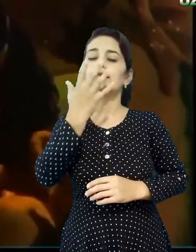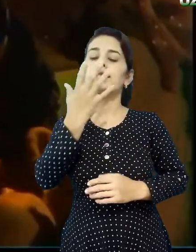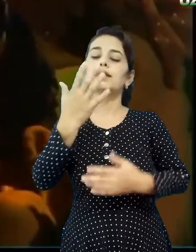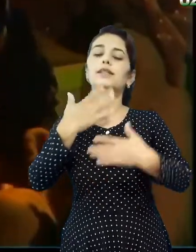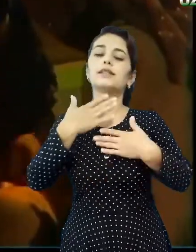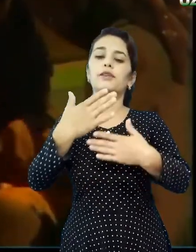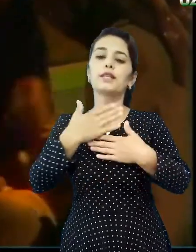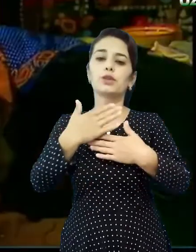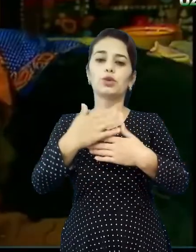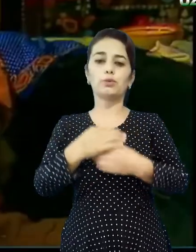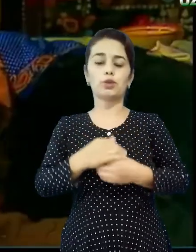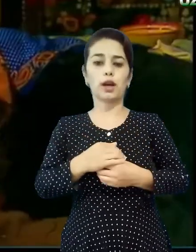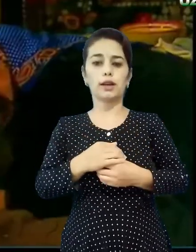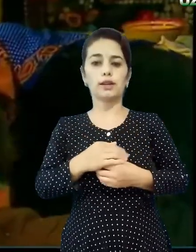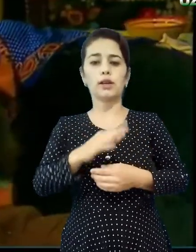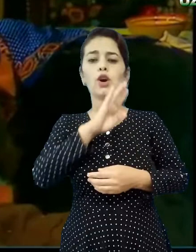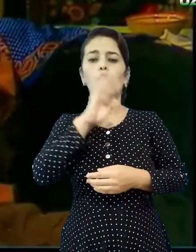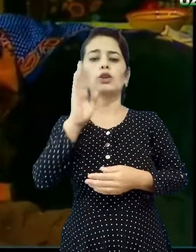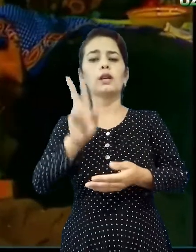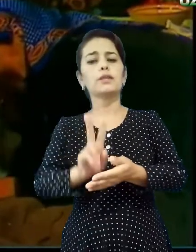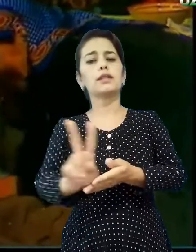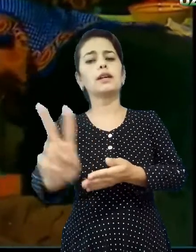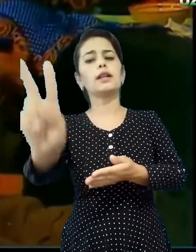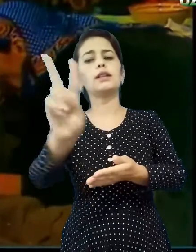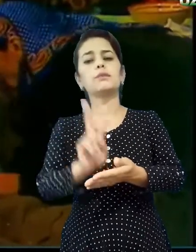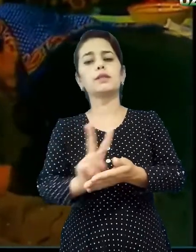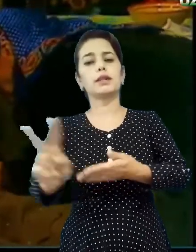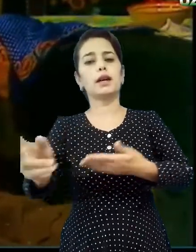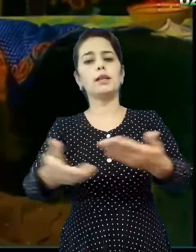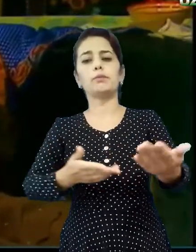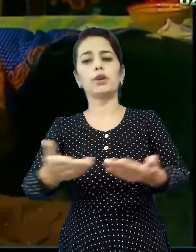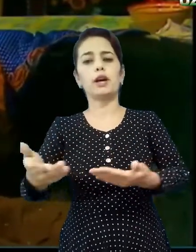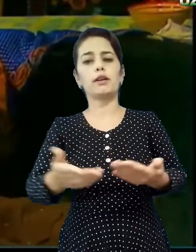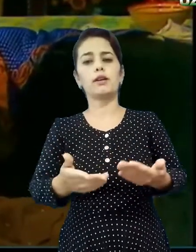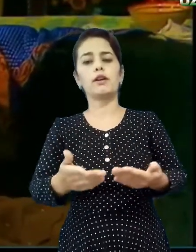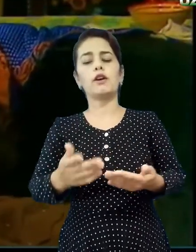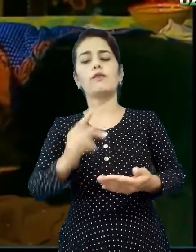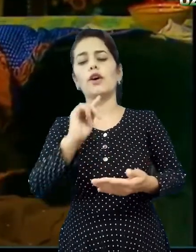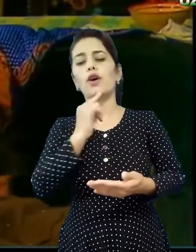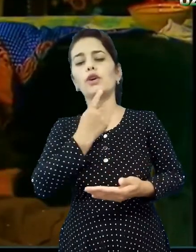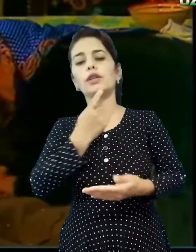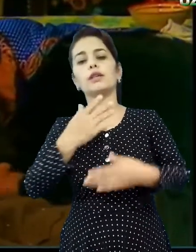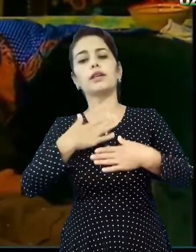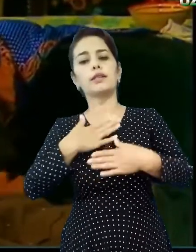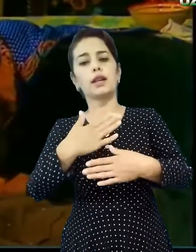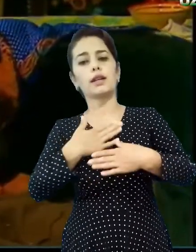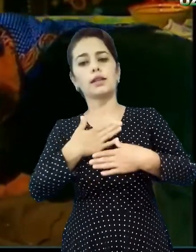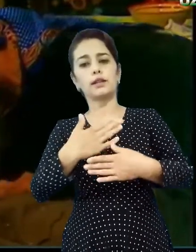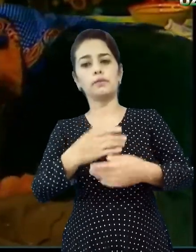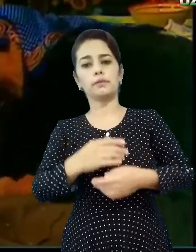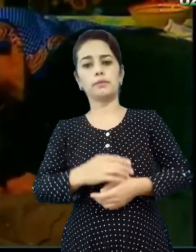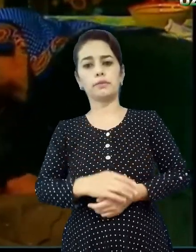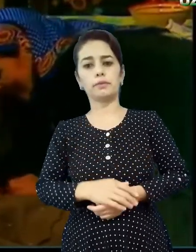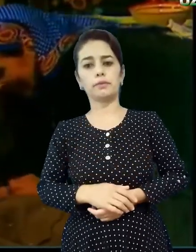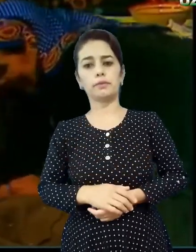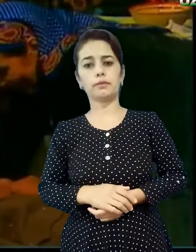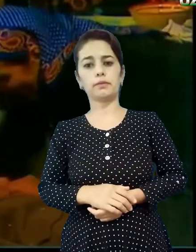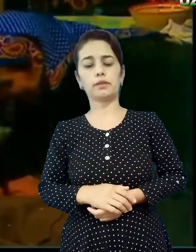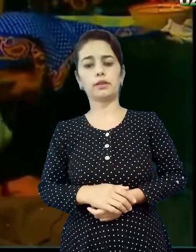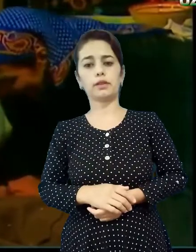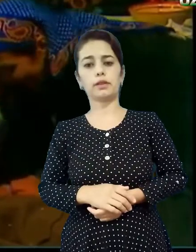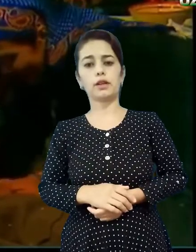Onamning issiq nafasi urib turar. Onam sirg'alib-sirg'alib borar va og'ir hansirardi.